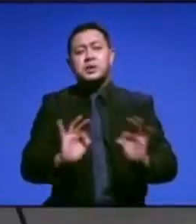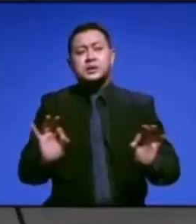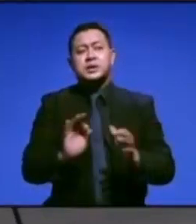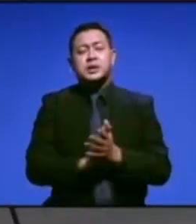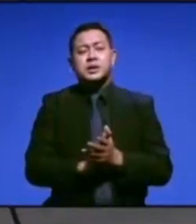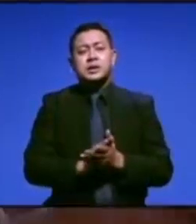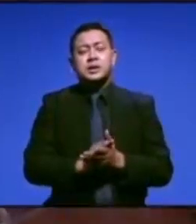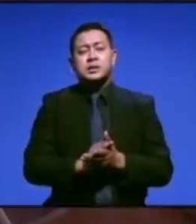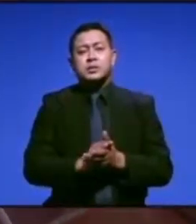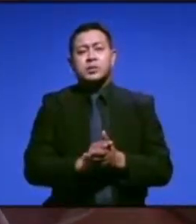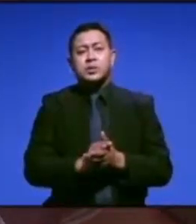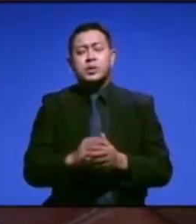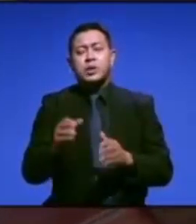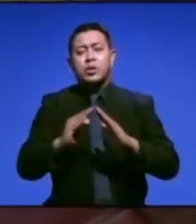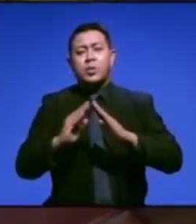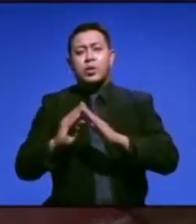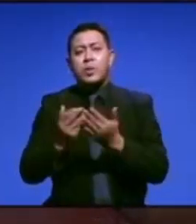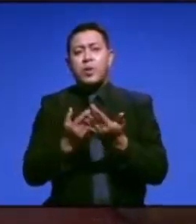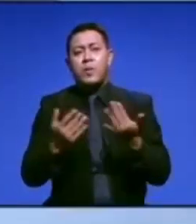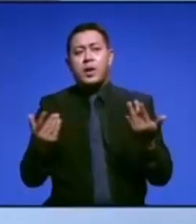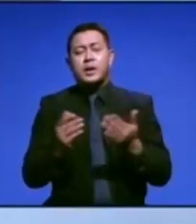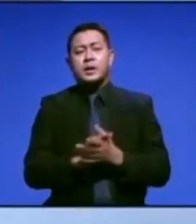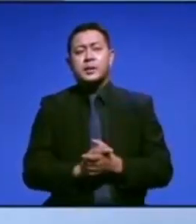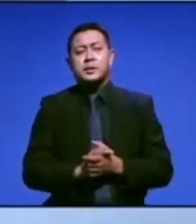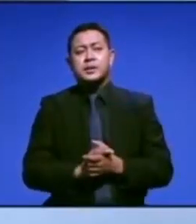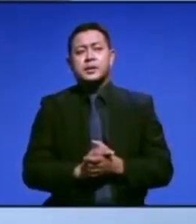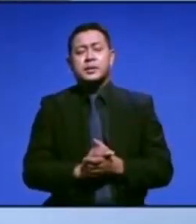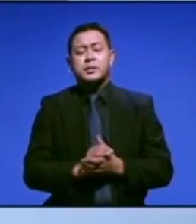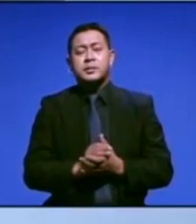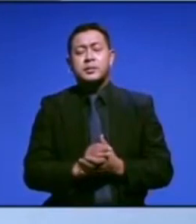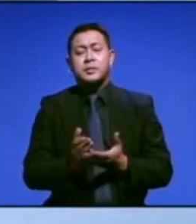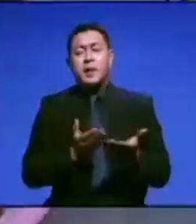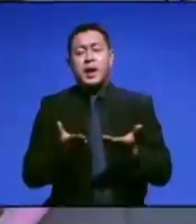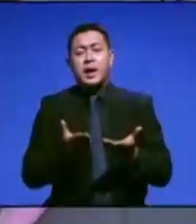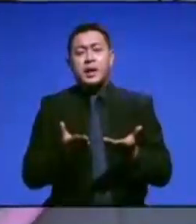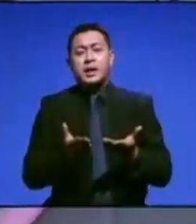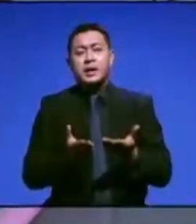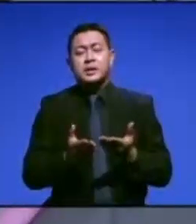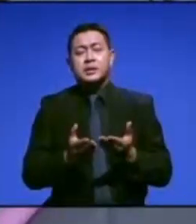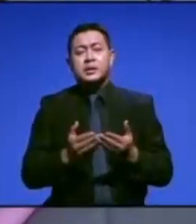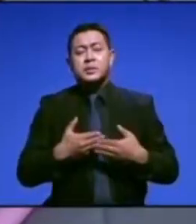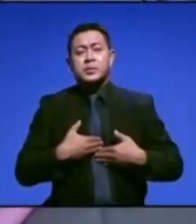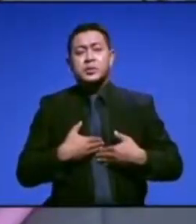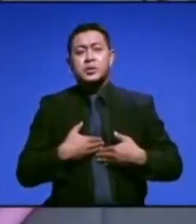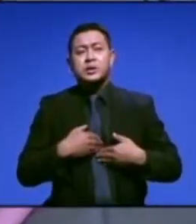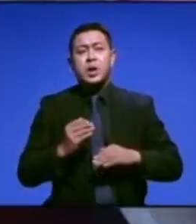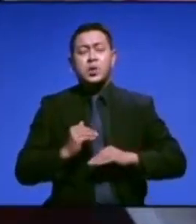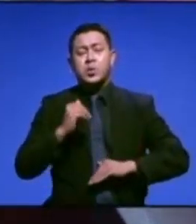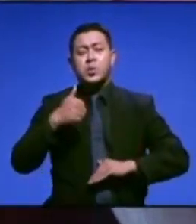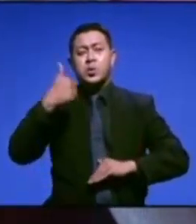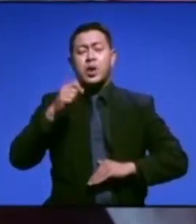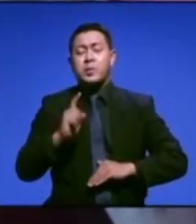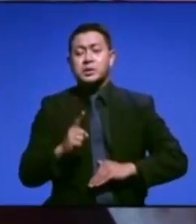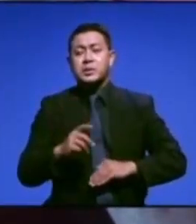and sanitize ke rumah-rumah warga. Layanan yang ditawarkan hotel diklaim memiliki keunggulan